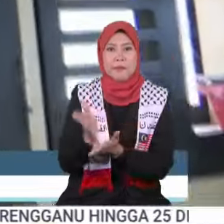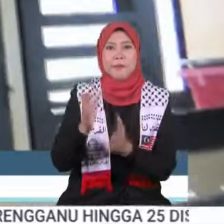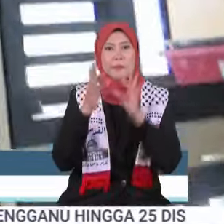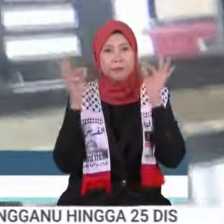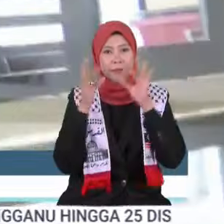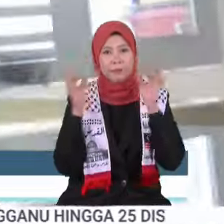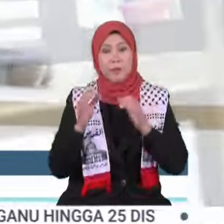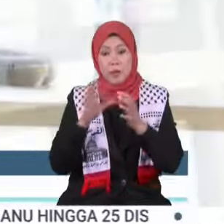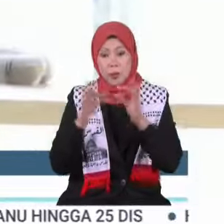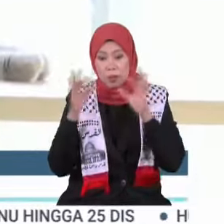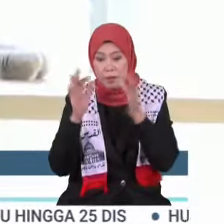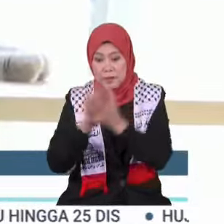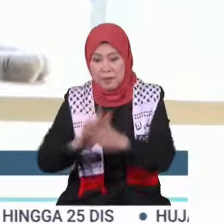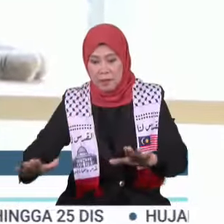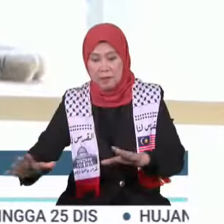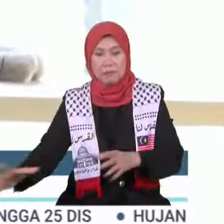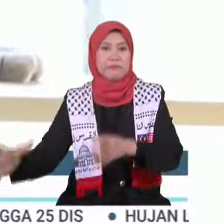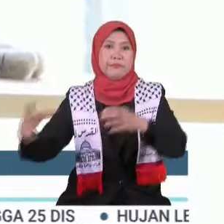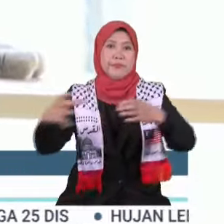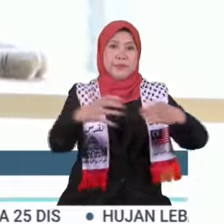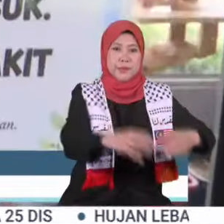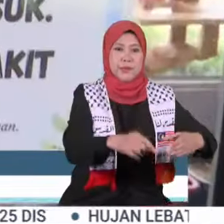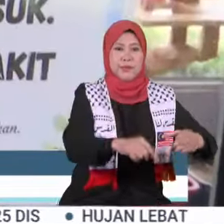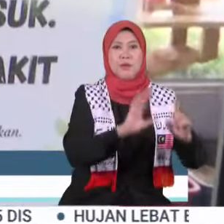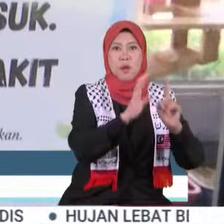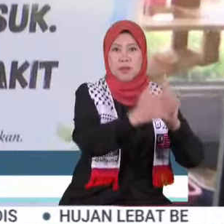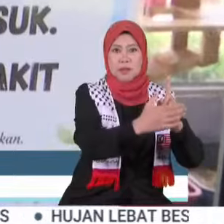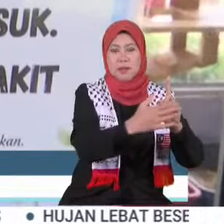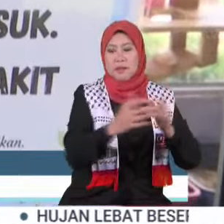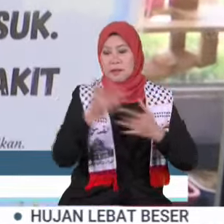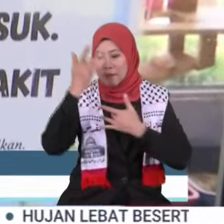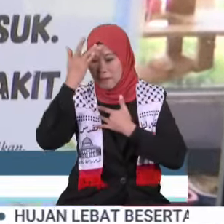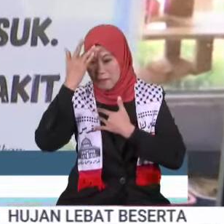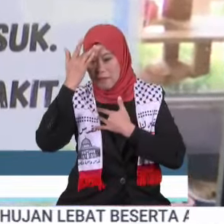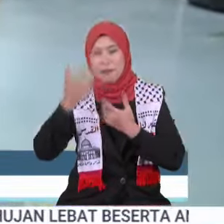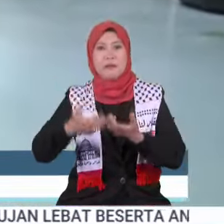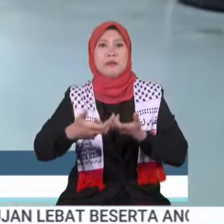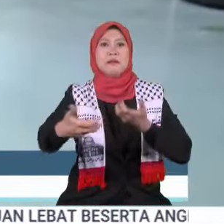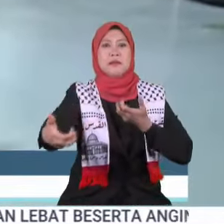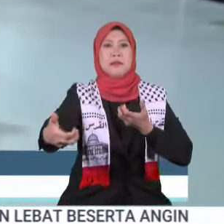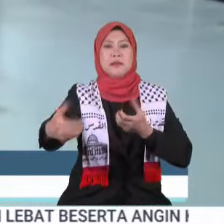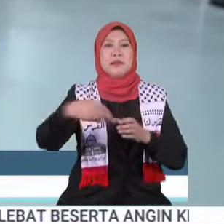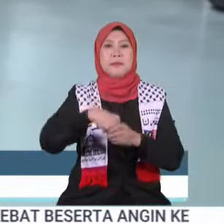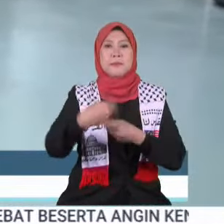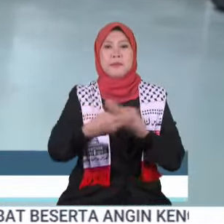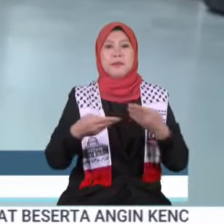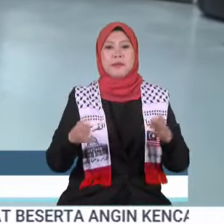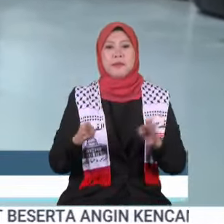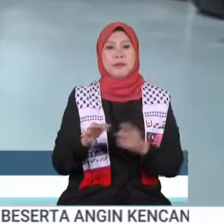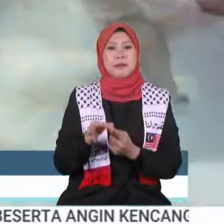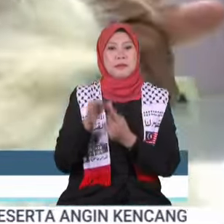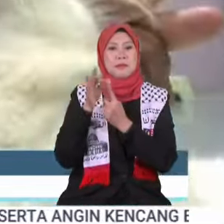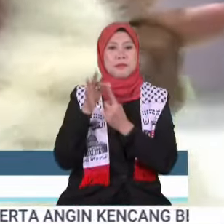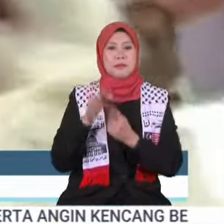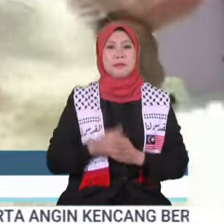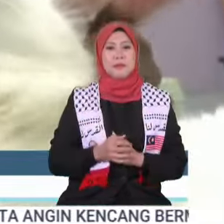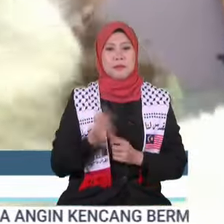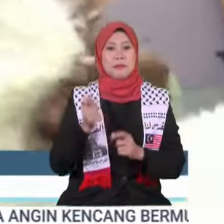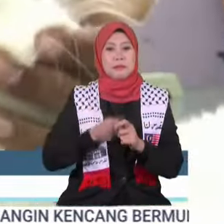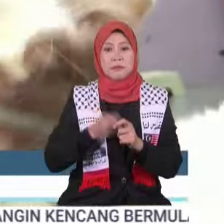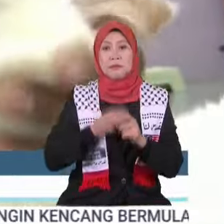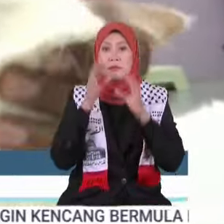Kucing yang diselamatkan dikuarantin terlebih dahulu, manakala yang sakit diasingkan di dalam bilik khas.